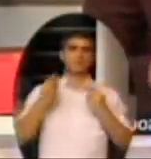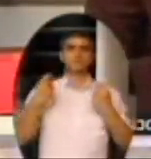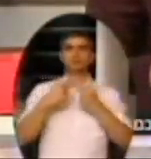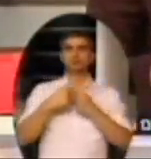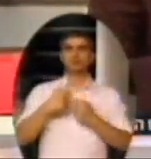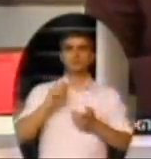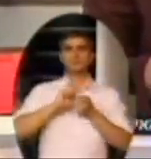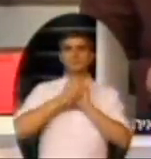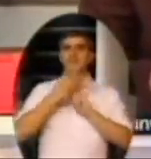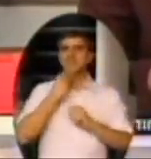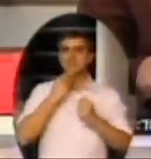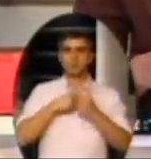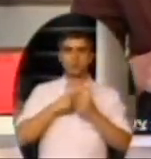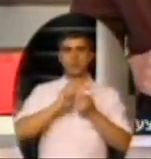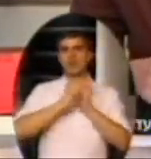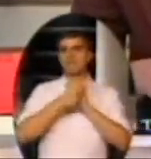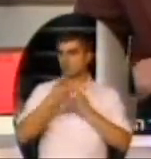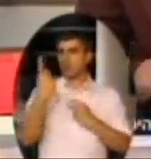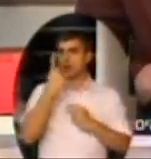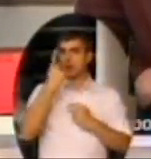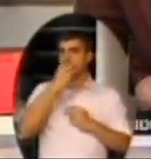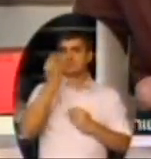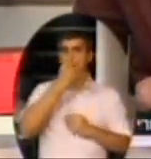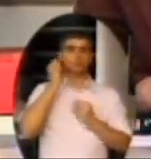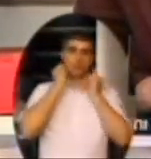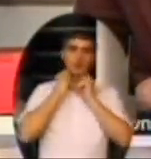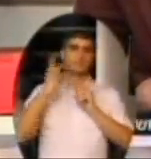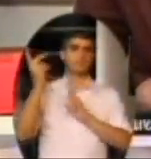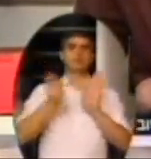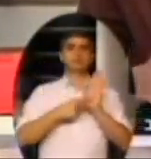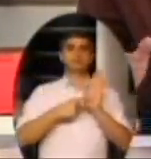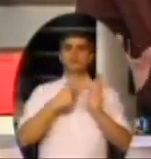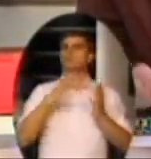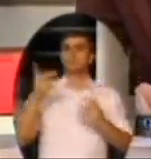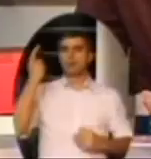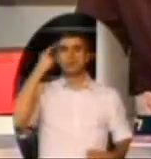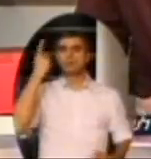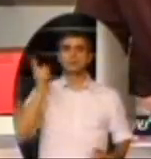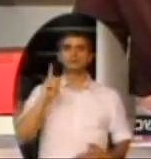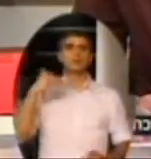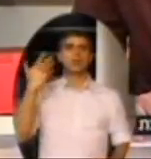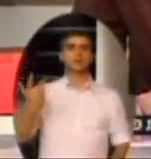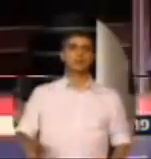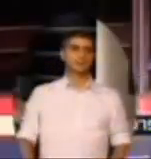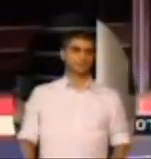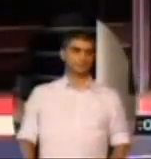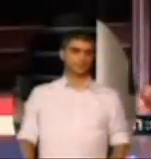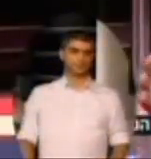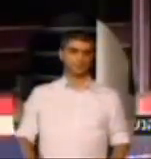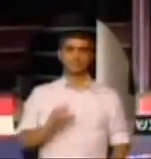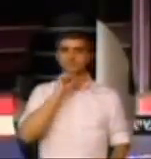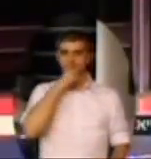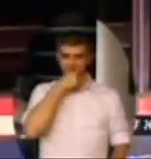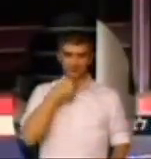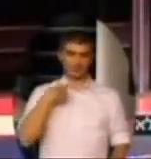שנוגעים לגיור לרפורמה בגיור זה אחד הדגלים של ליברמן חרט על דגלו איך אתה יודע שזה לא בהיסטוריה אני